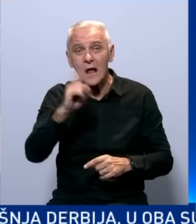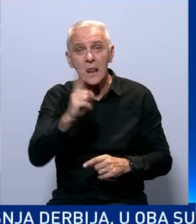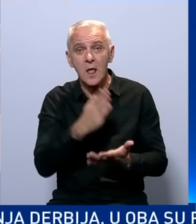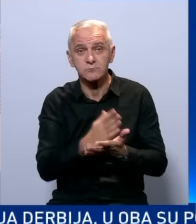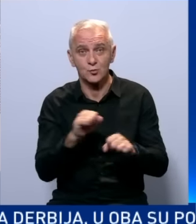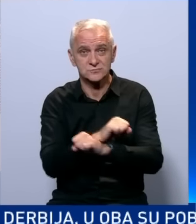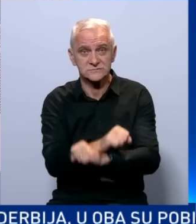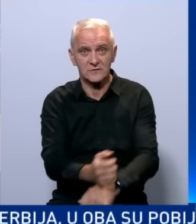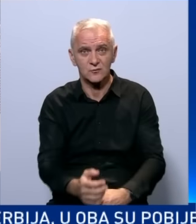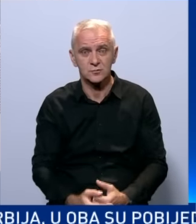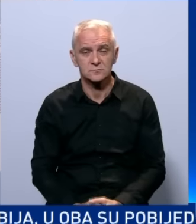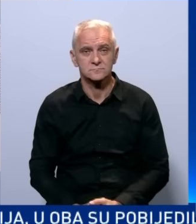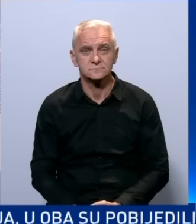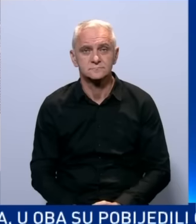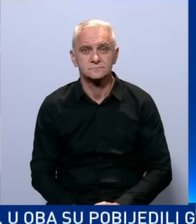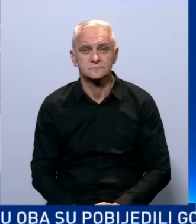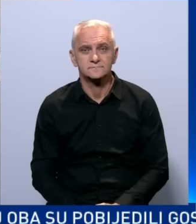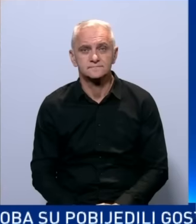rešetaka.